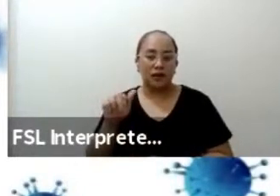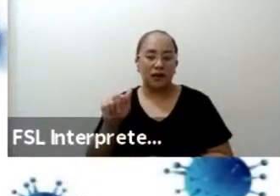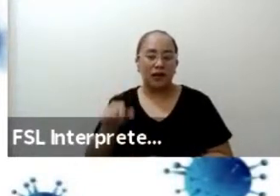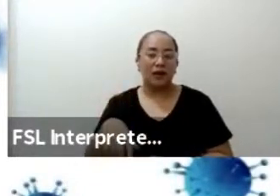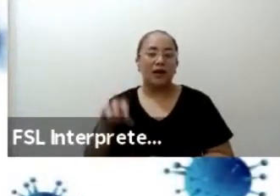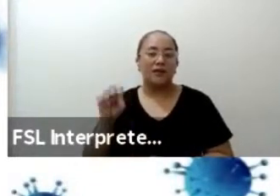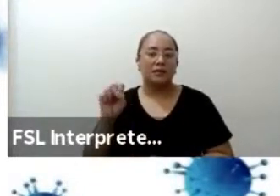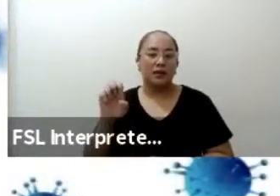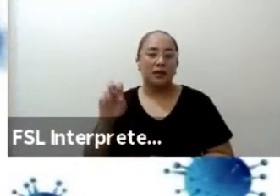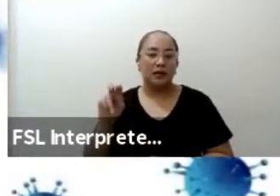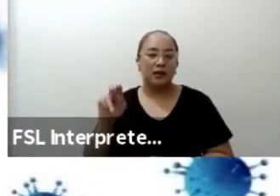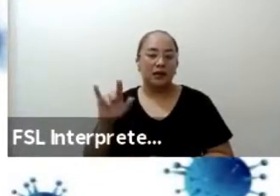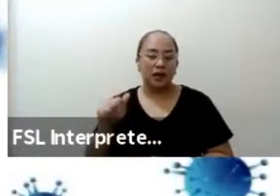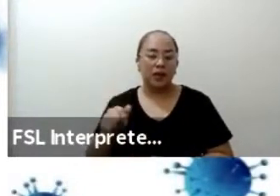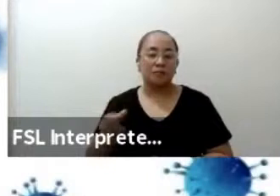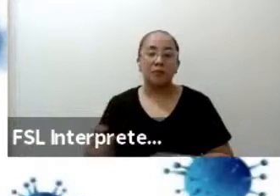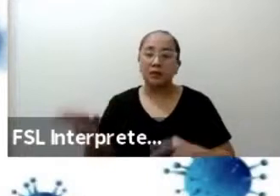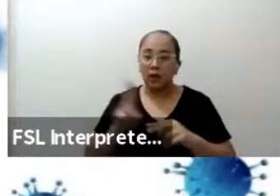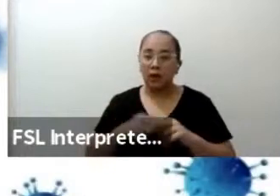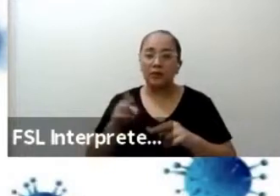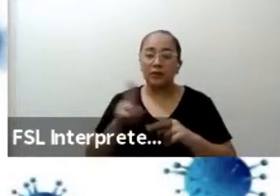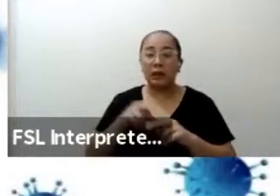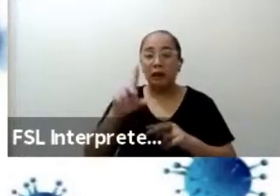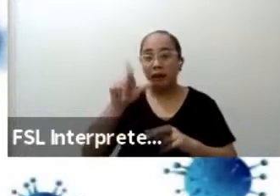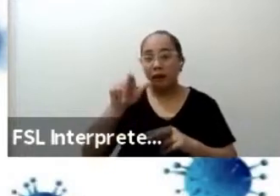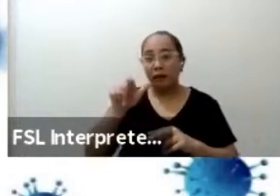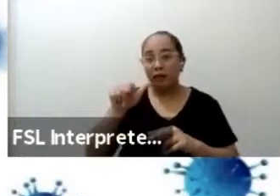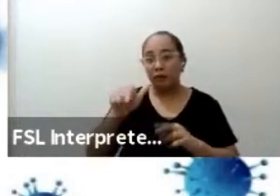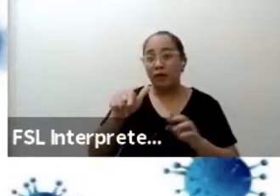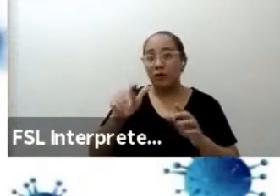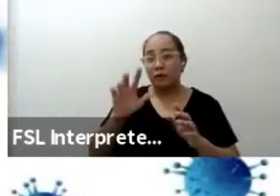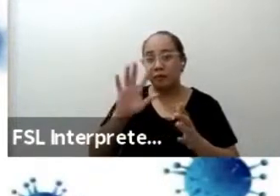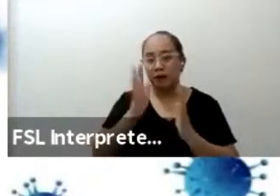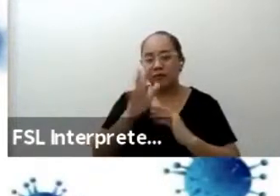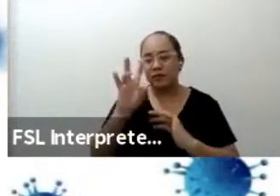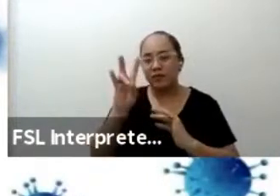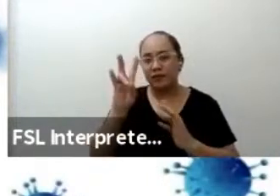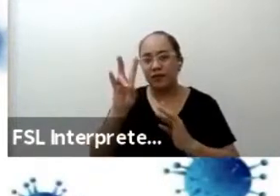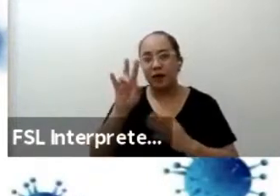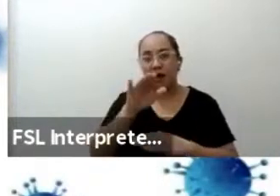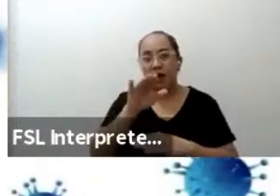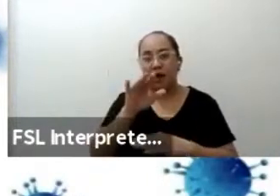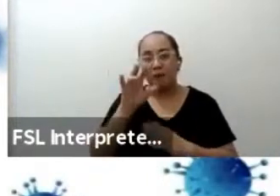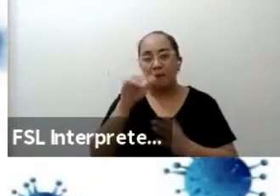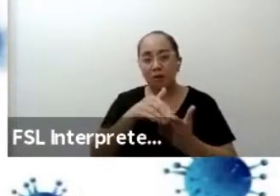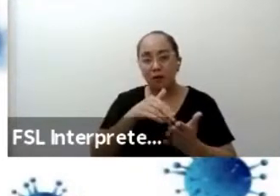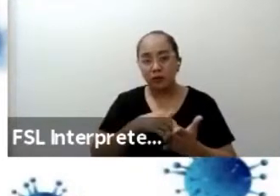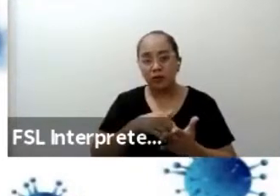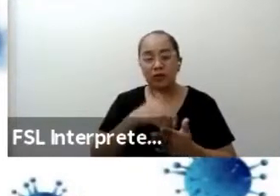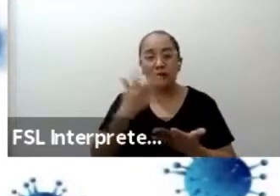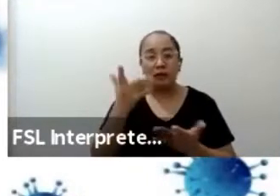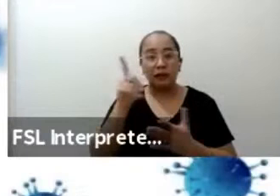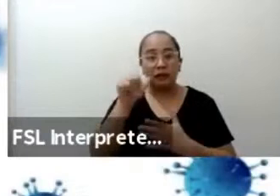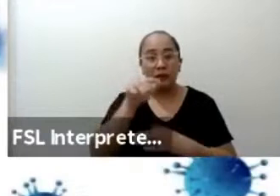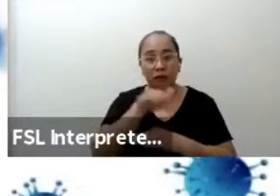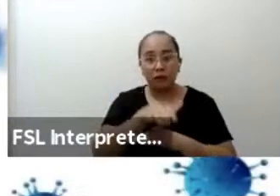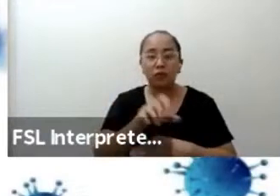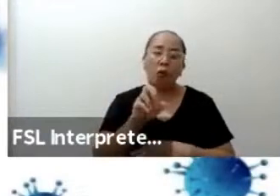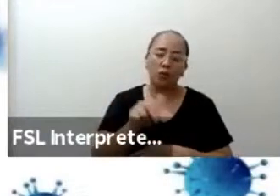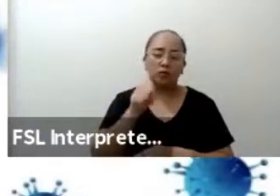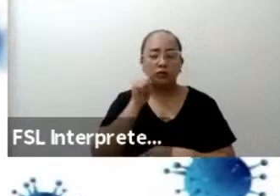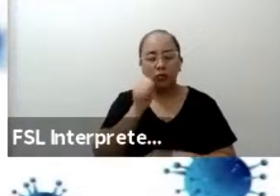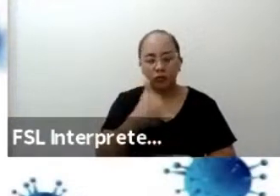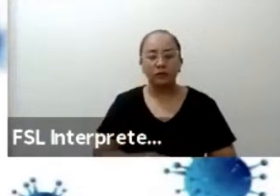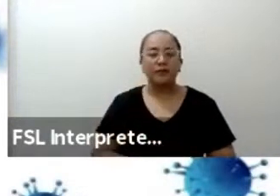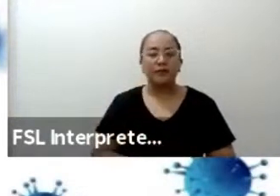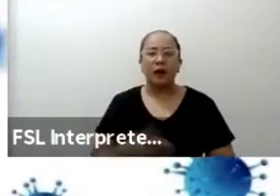7 million mamayang hapon or bukas kasi may dadating pang iba. So dumadami naman ang